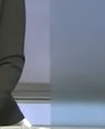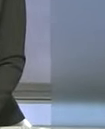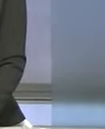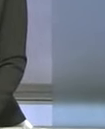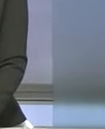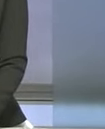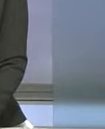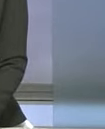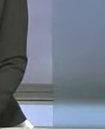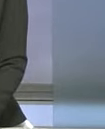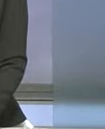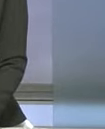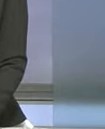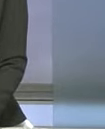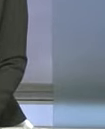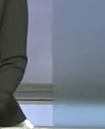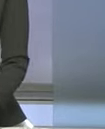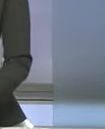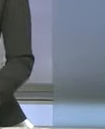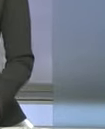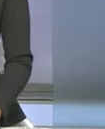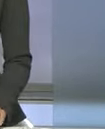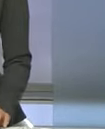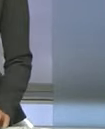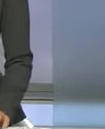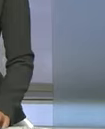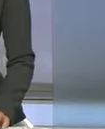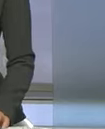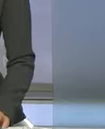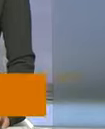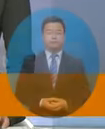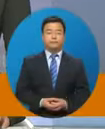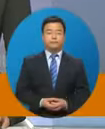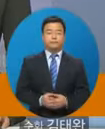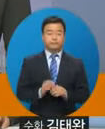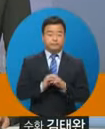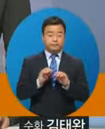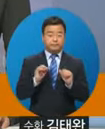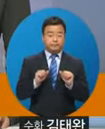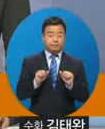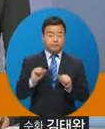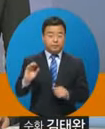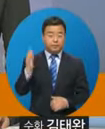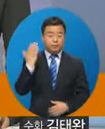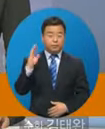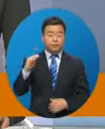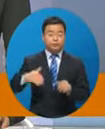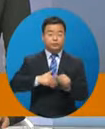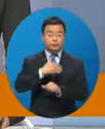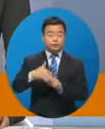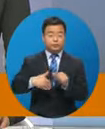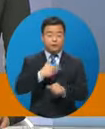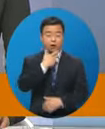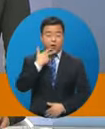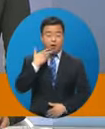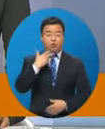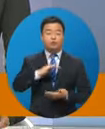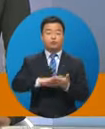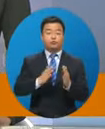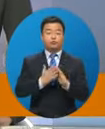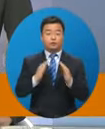시청자 여러분 안녕하십니까? 요즘 주변에서 영어 유치원 보내는 분들 심심치 않게 보실 겁니다. 그런데